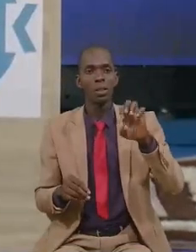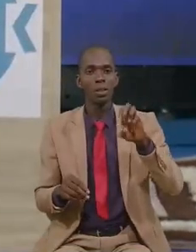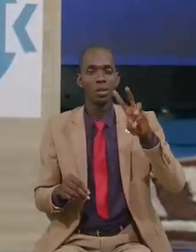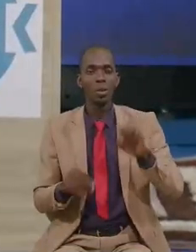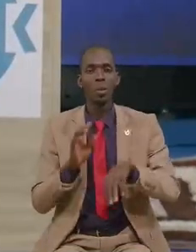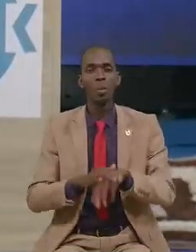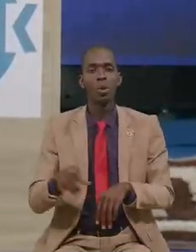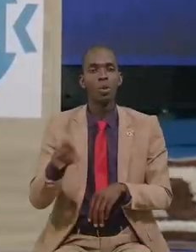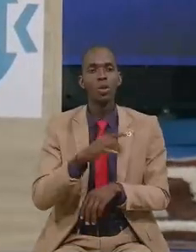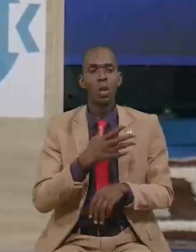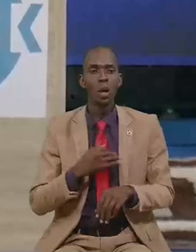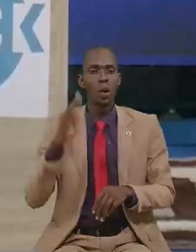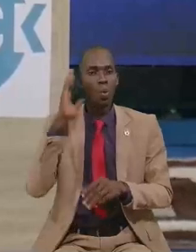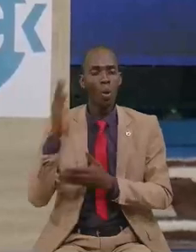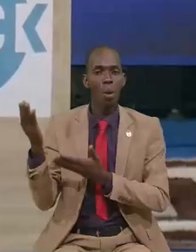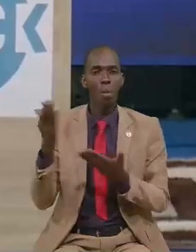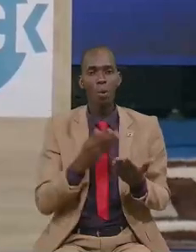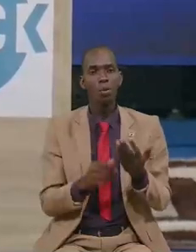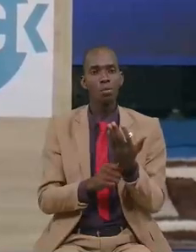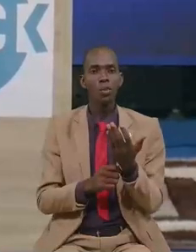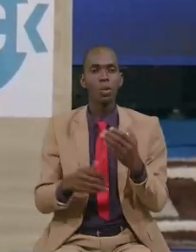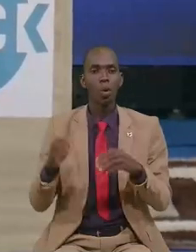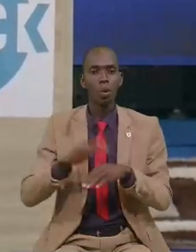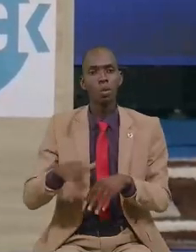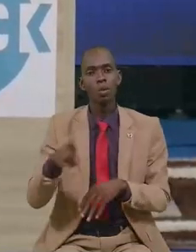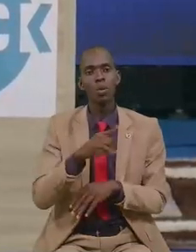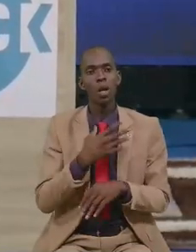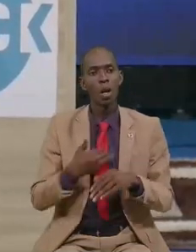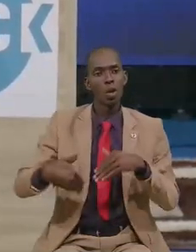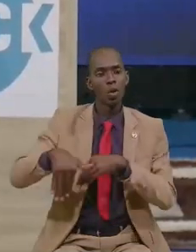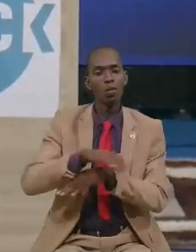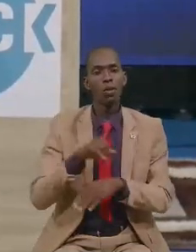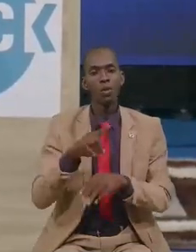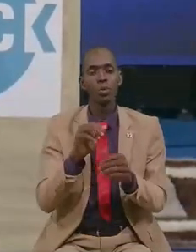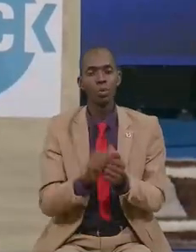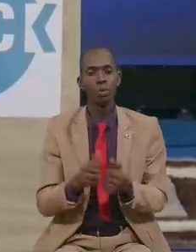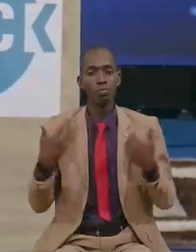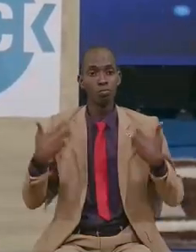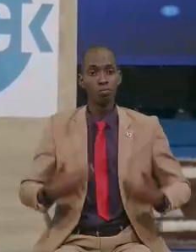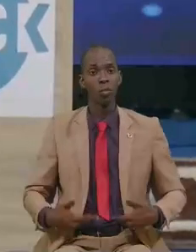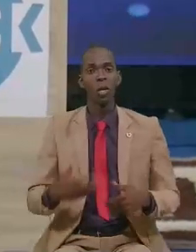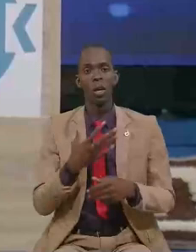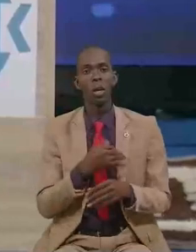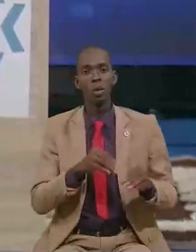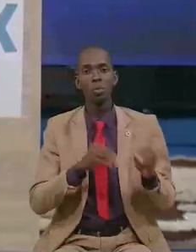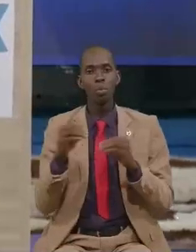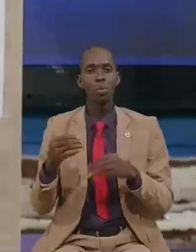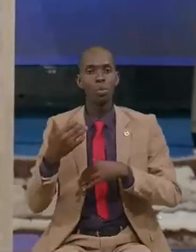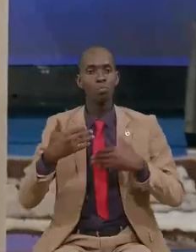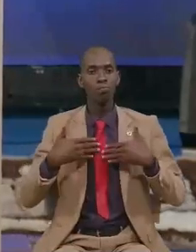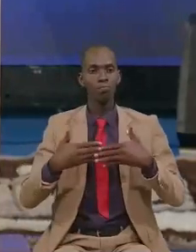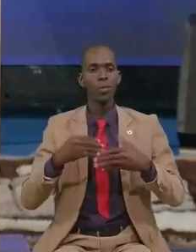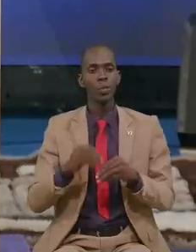Je ferai croître sur vous de la chair. Je vous couvrirai de peau. Je mettrai en vous un esprit et vous